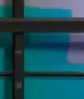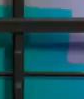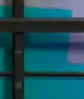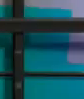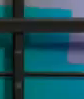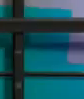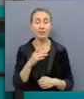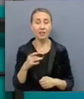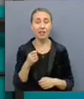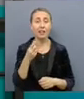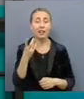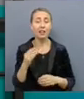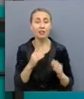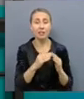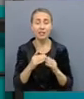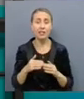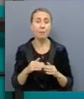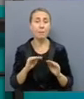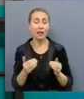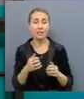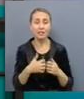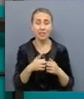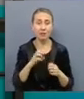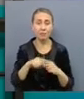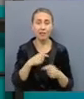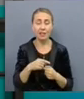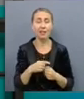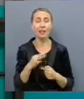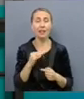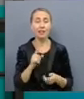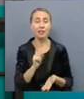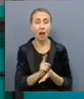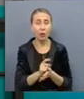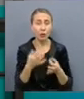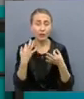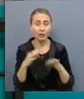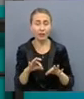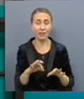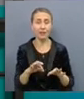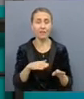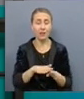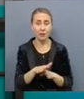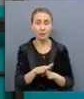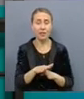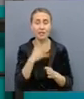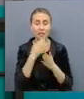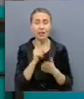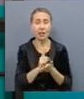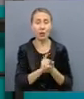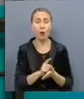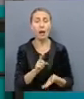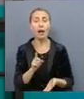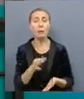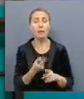В регионе количество субъектов малого и среднего бизнеса, воспользовавшихся налоговой амнистией и выполнивших основные налоговые обязательства,